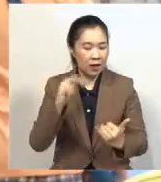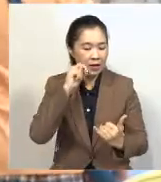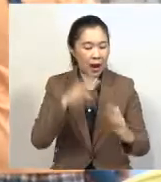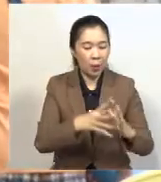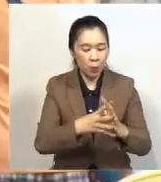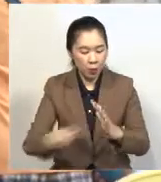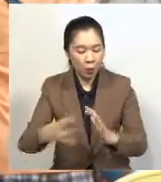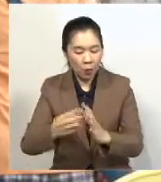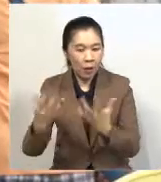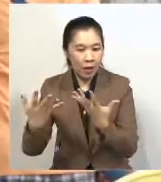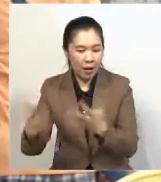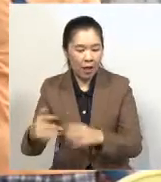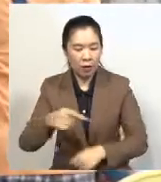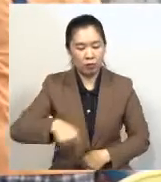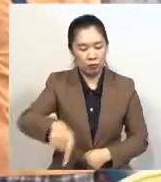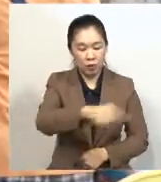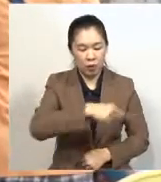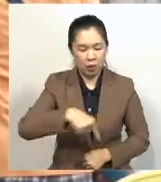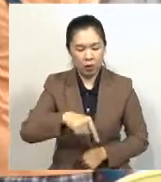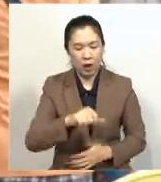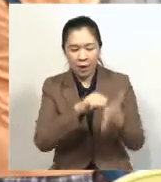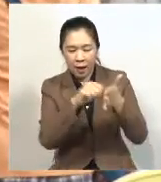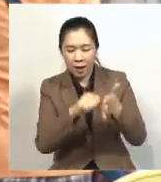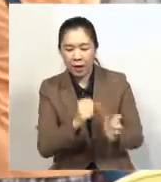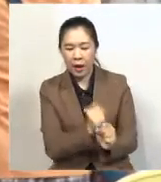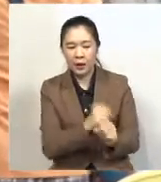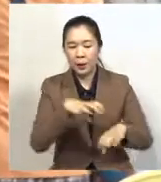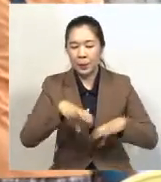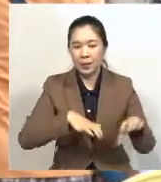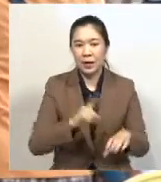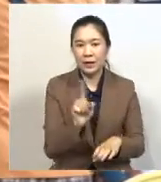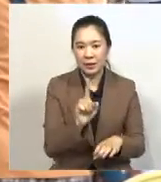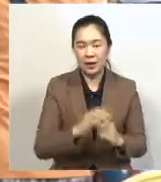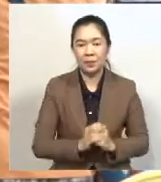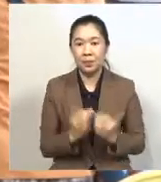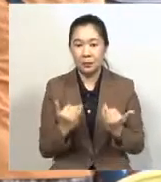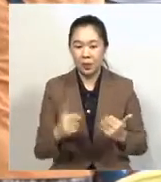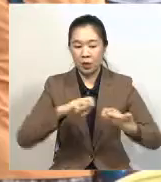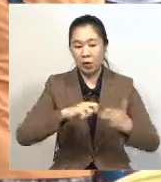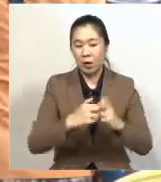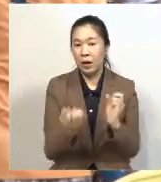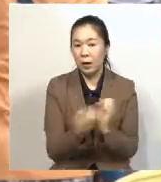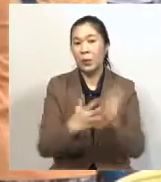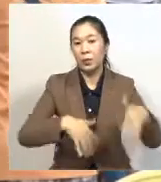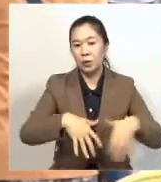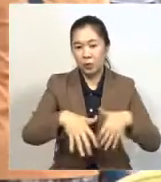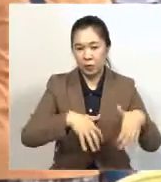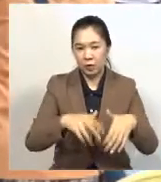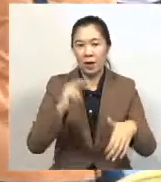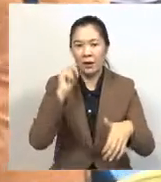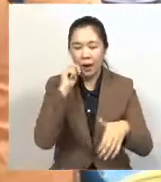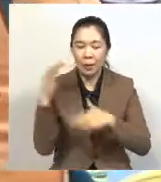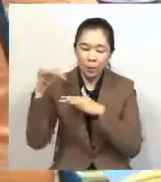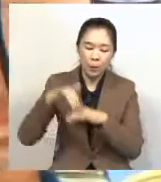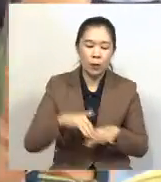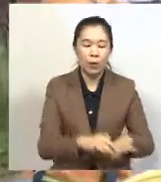ฟูการปรับปรุงในบางส่วนตรงนี้ค่ะจะฟื้นฟูอะไรยังไงบ้าง คือการเสียหายในครั้งนี้ในชุมชนมันเพียงว่าน้ำสไลด์เข้ามา